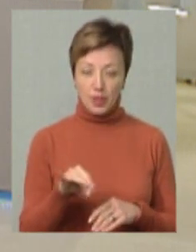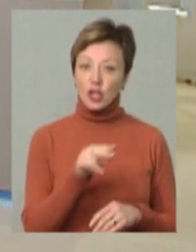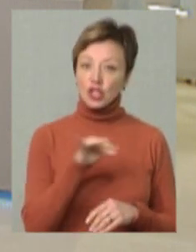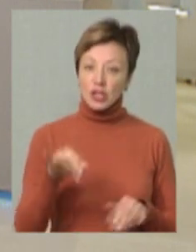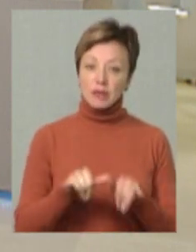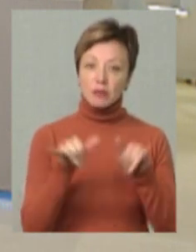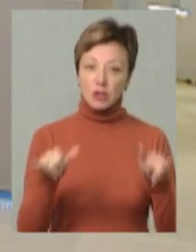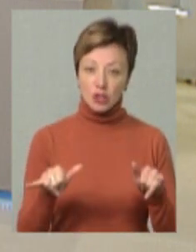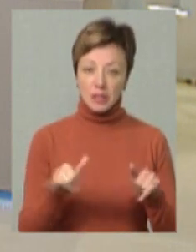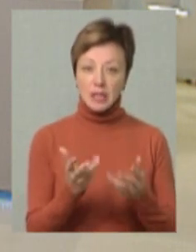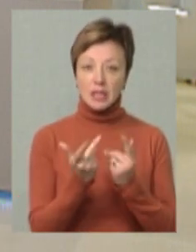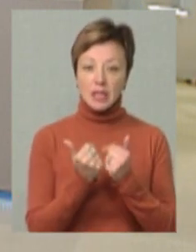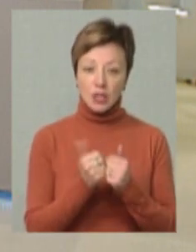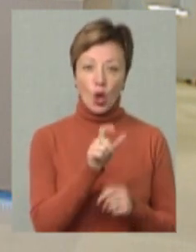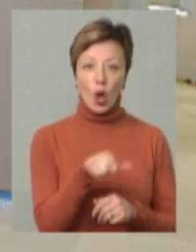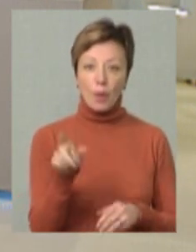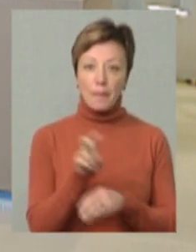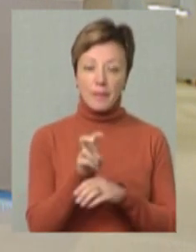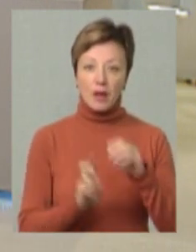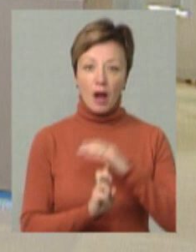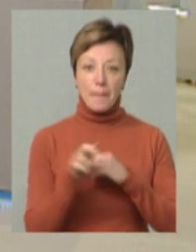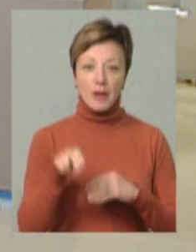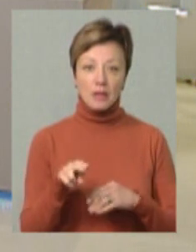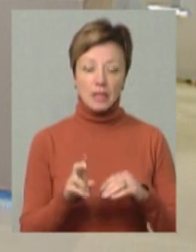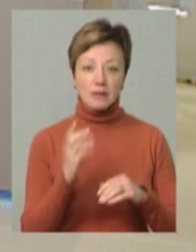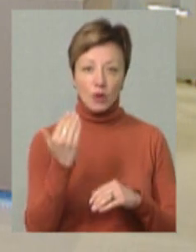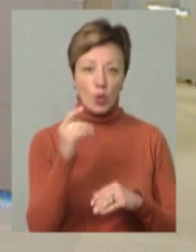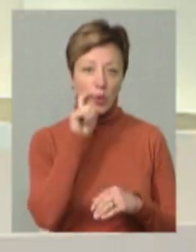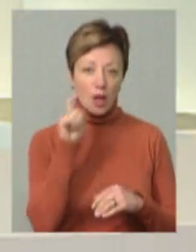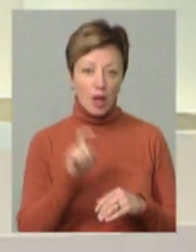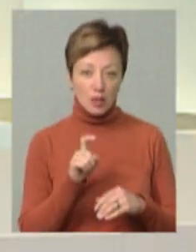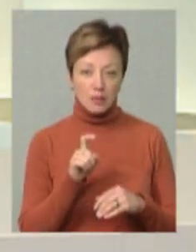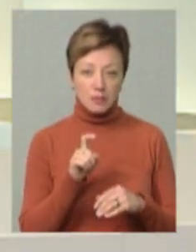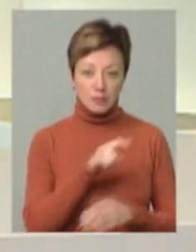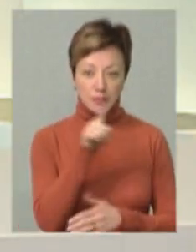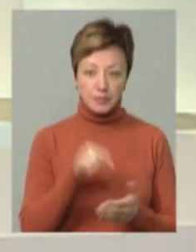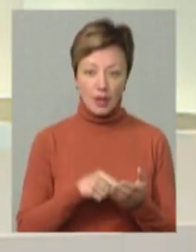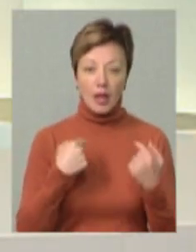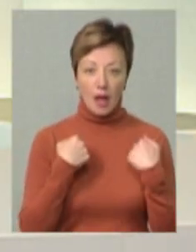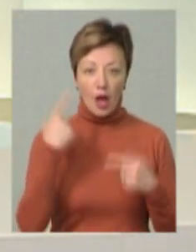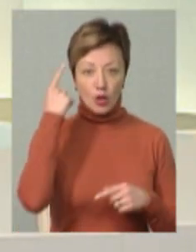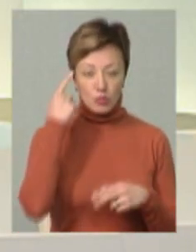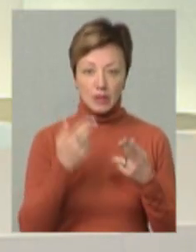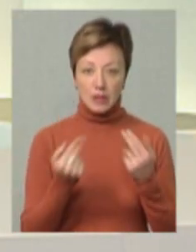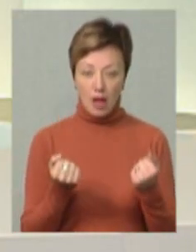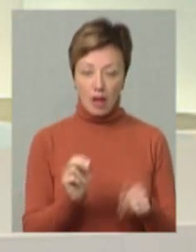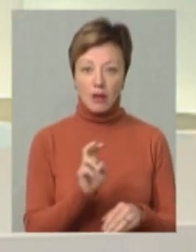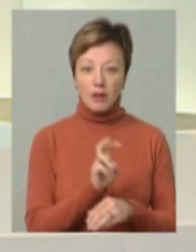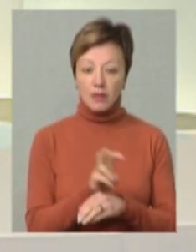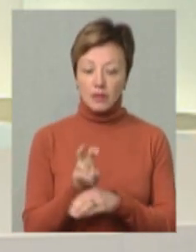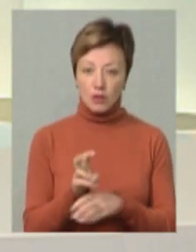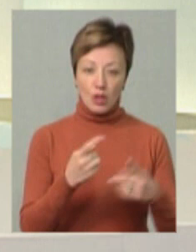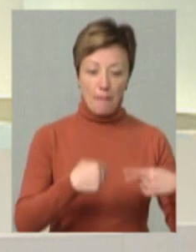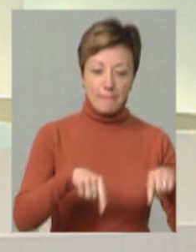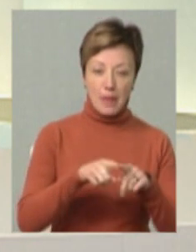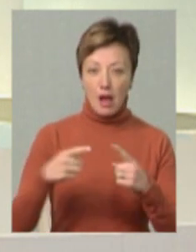чи збільшилась кількість прихожан у храмах Православної церкви України? Я думаю, так. Відвідуючи